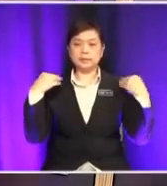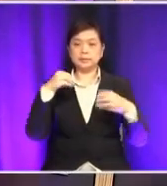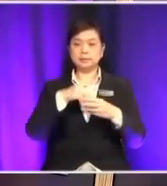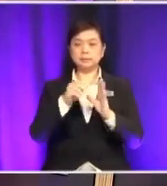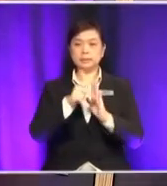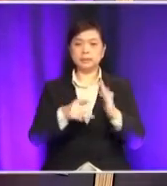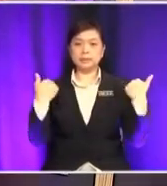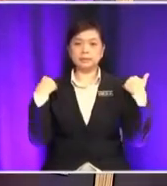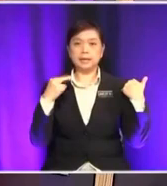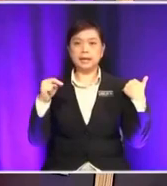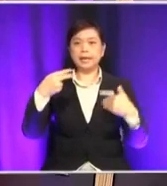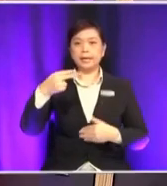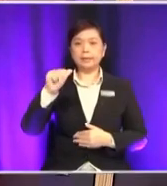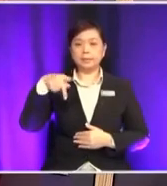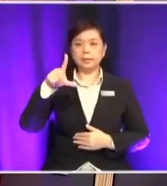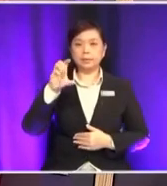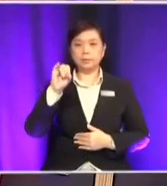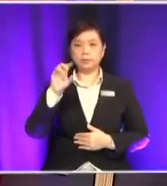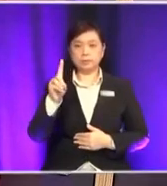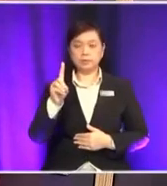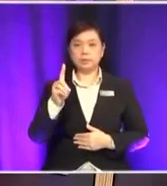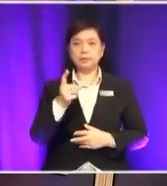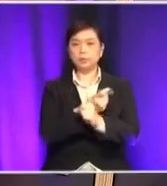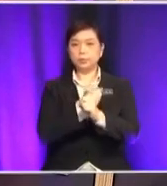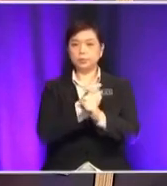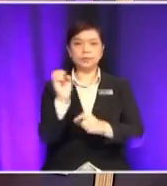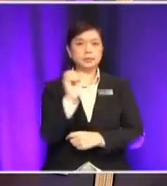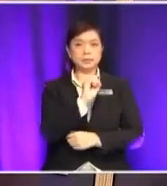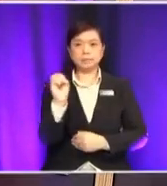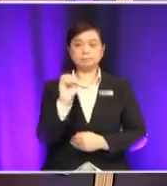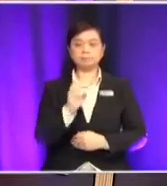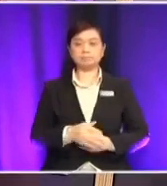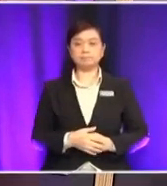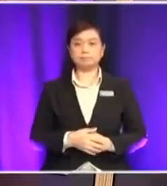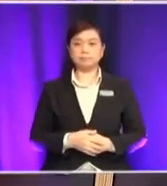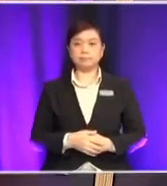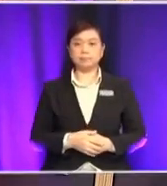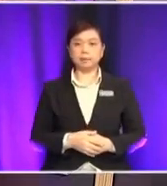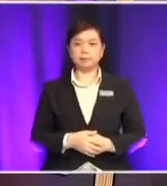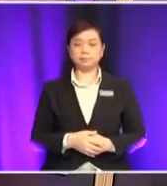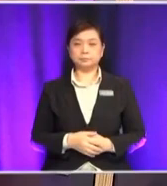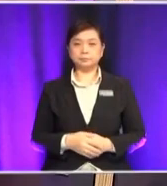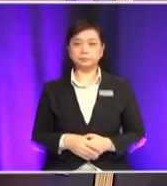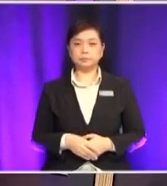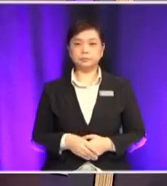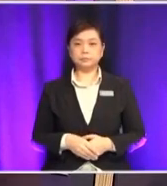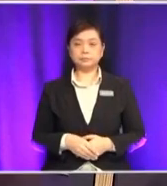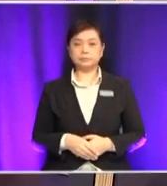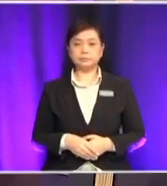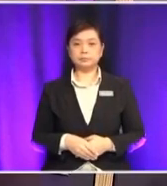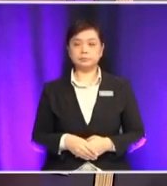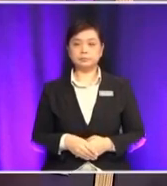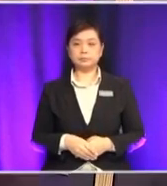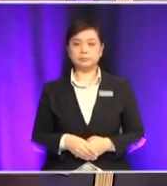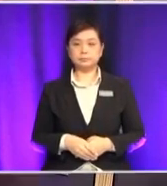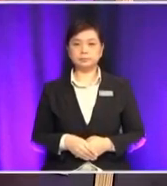haplo itu apa kromosom homolognya tiada lagi sudah berpisah satu sudah pergi dari satu